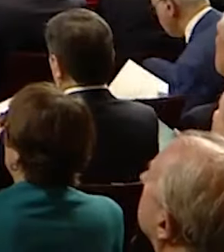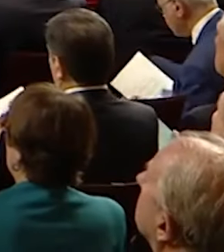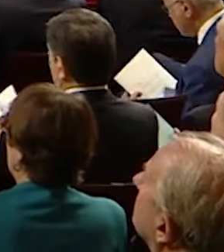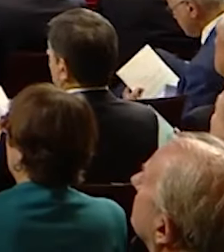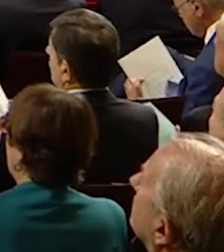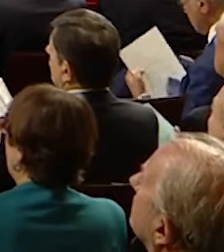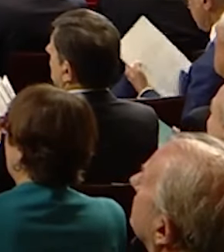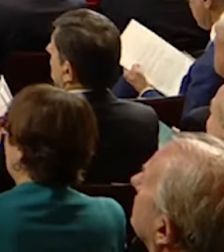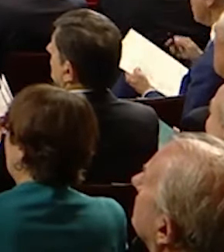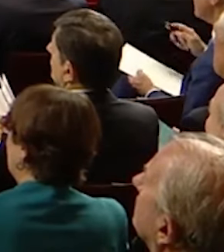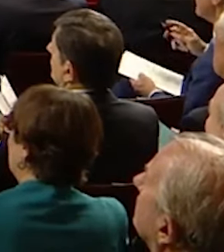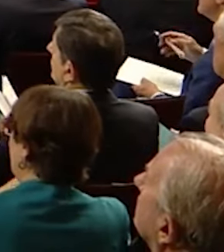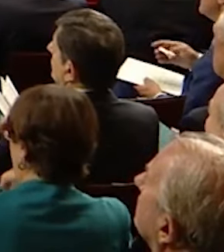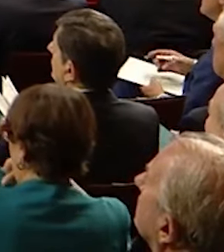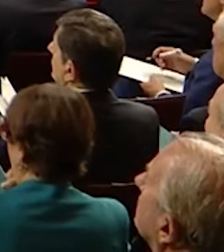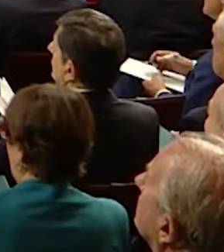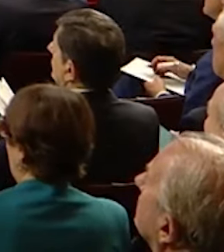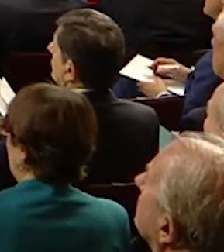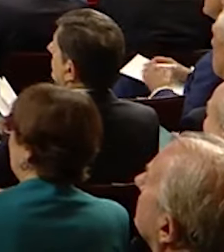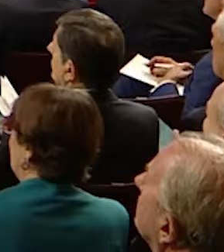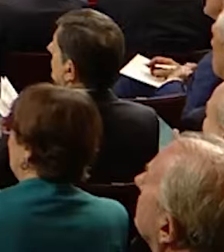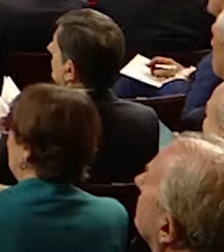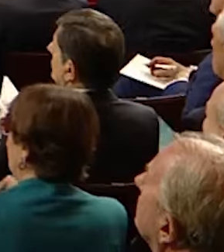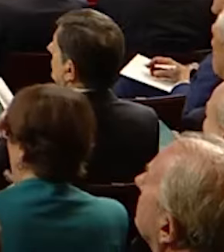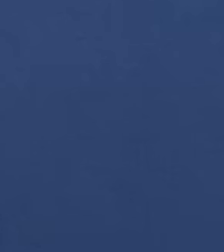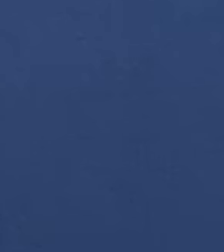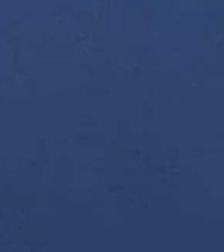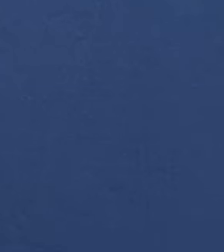Bene, dopo questo bel volo